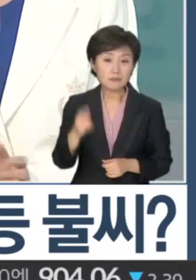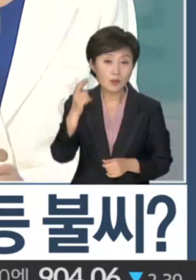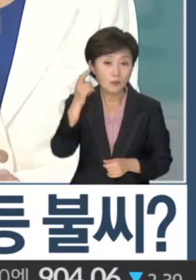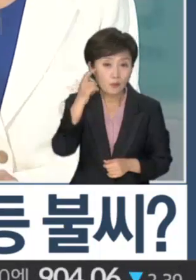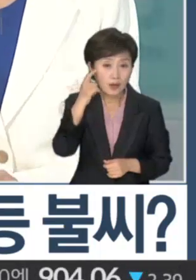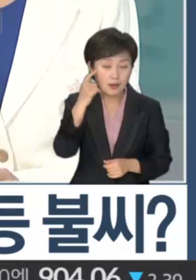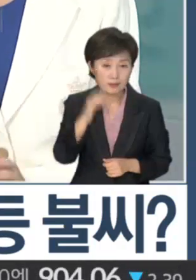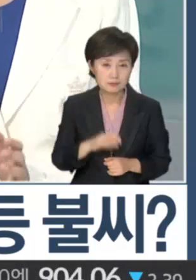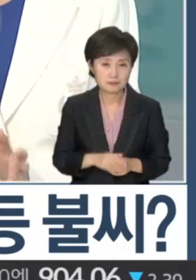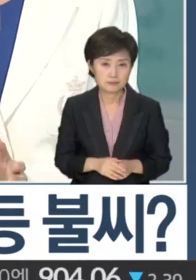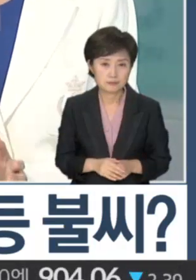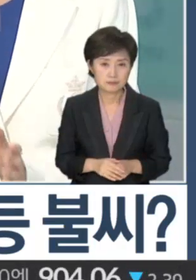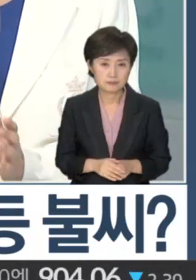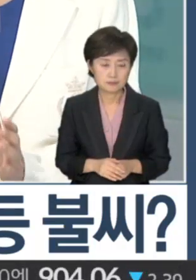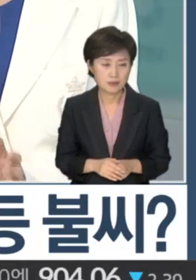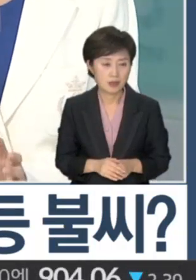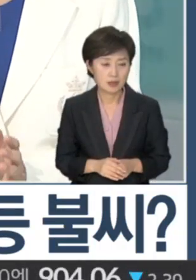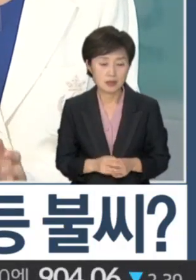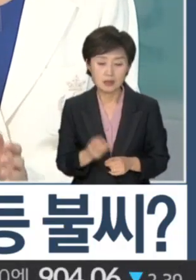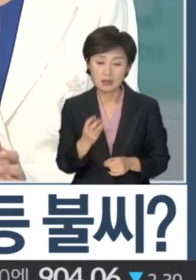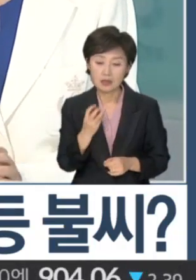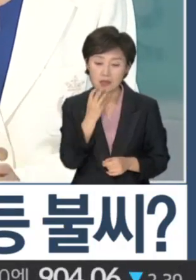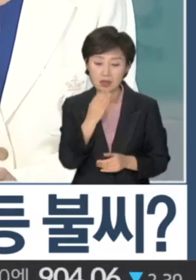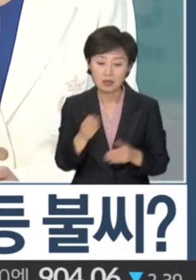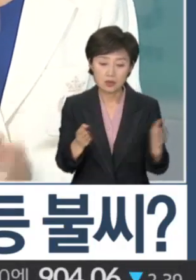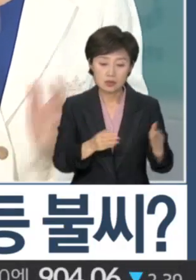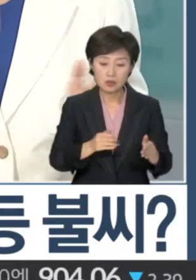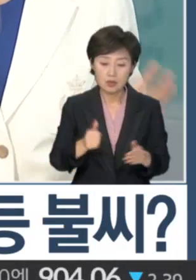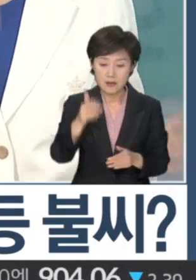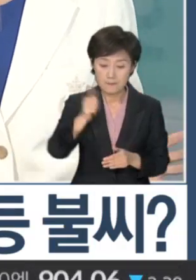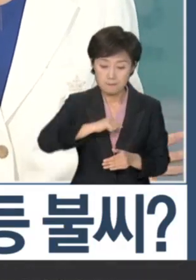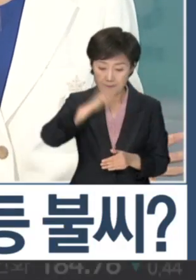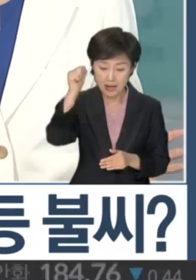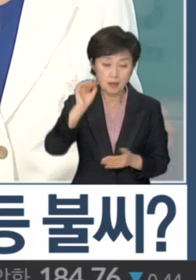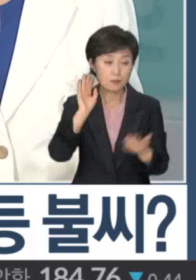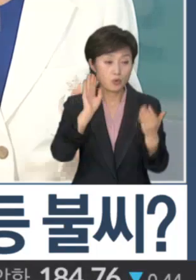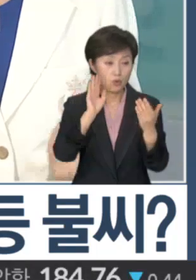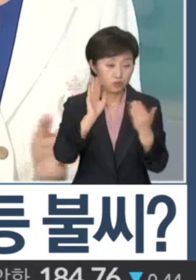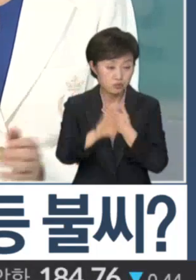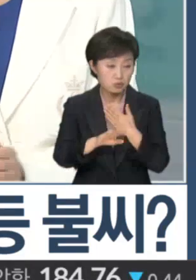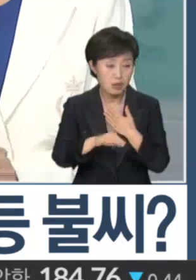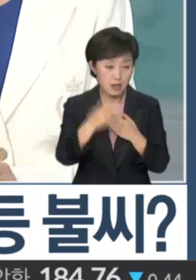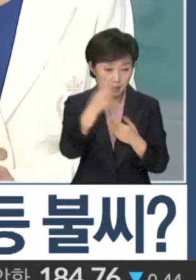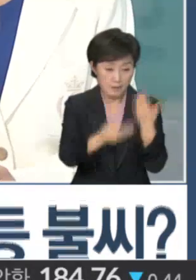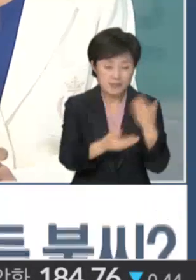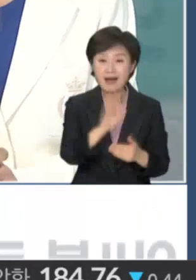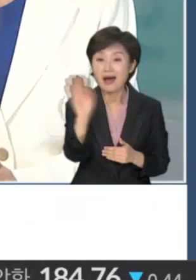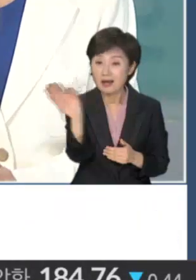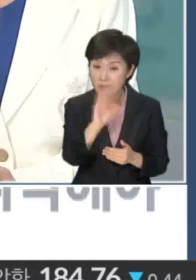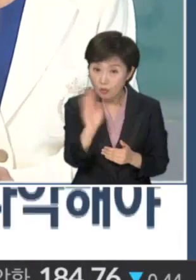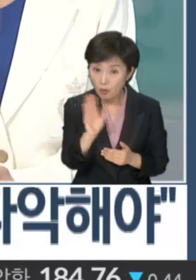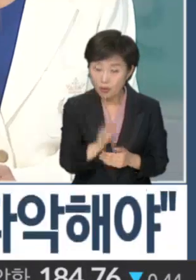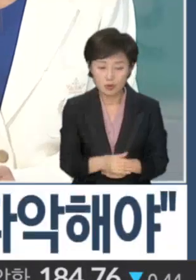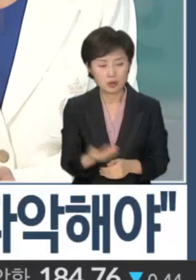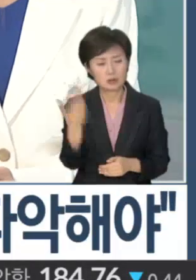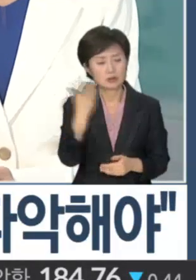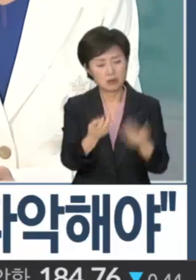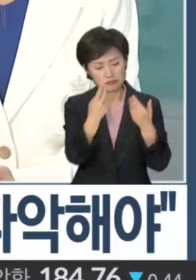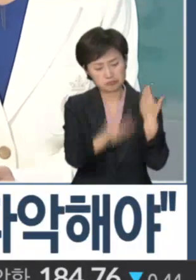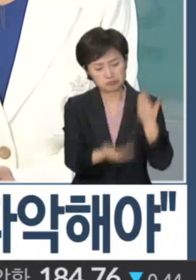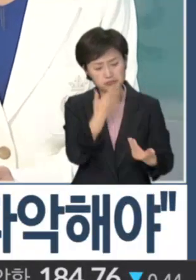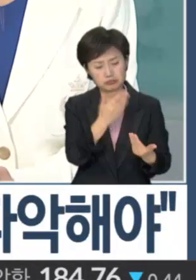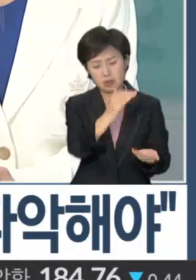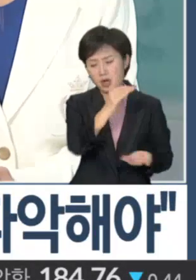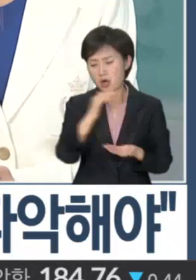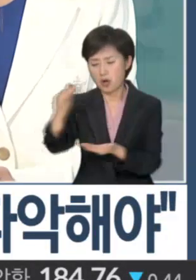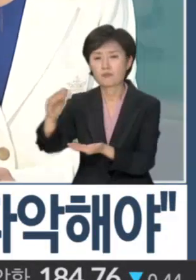감사를 한 것이 김동연 지사가 와서 감사를 한 것이 아니라 그 전에 감사를 했던 내용들을 가지고 말한 건데